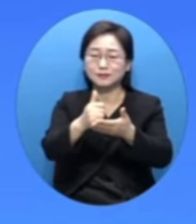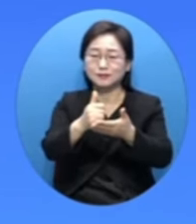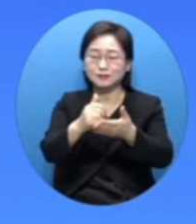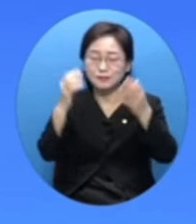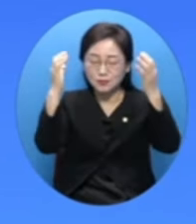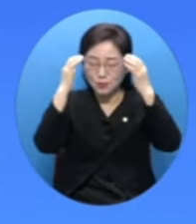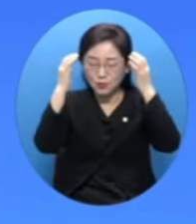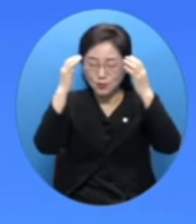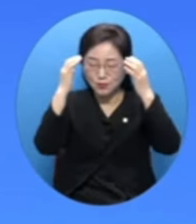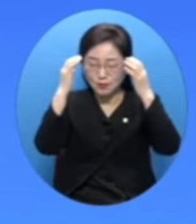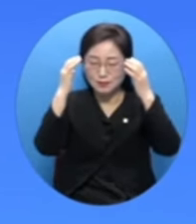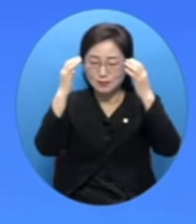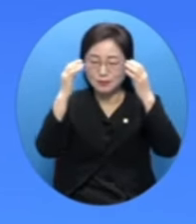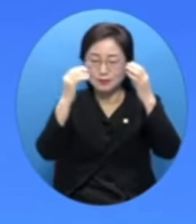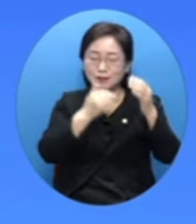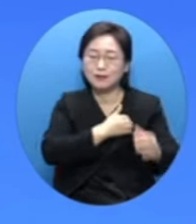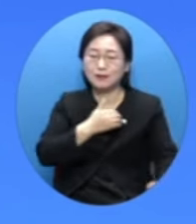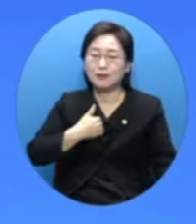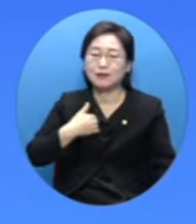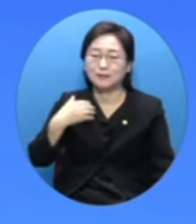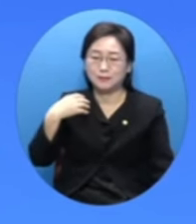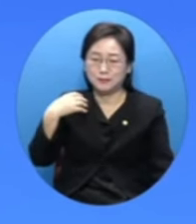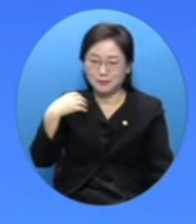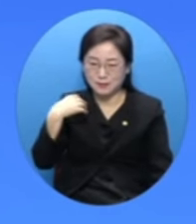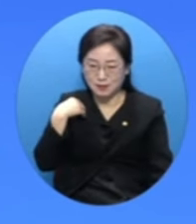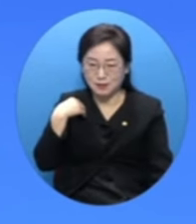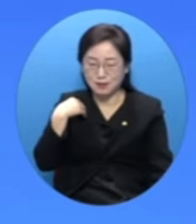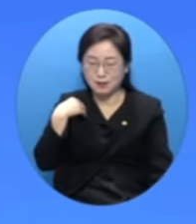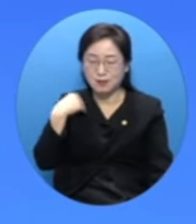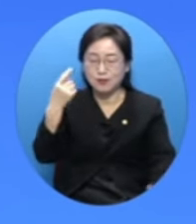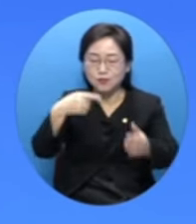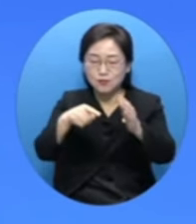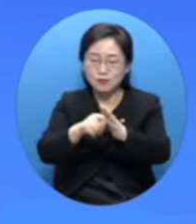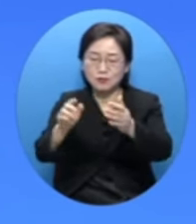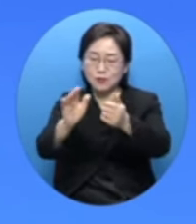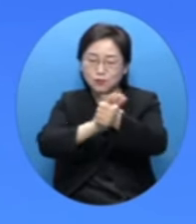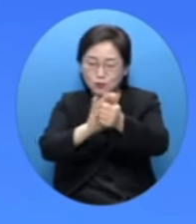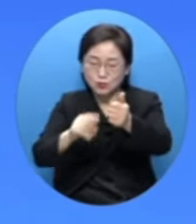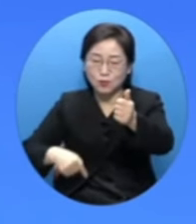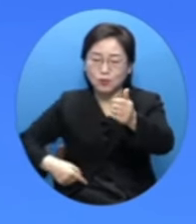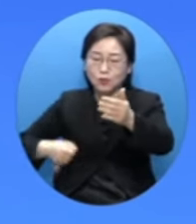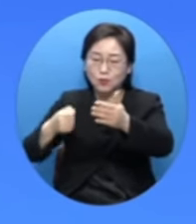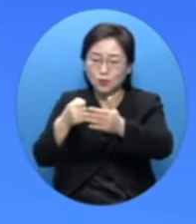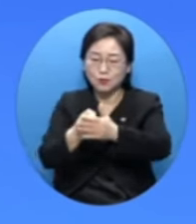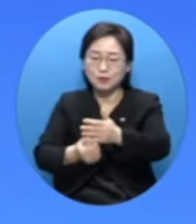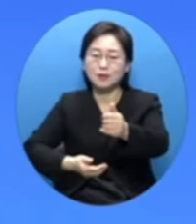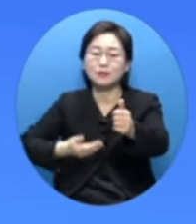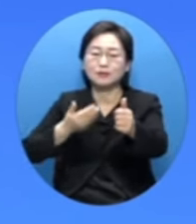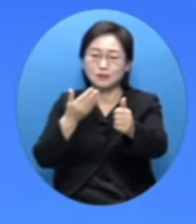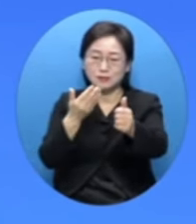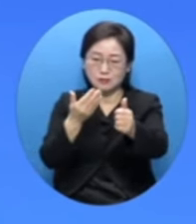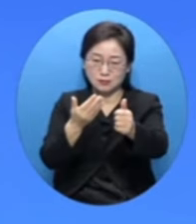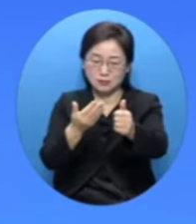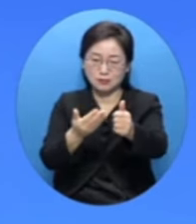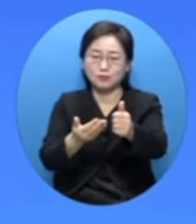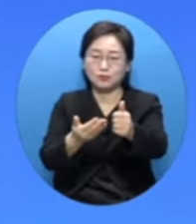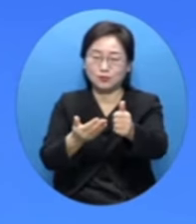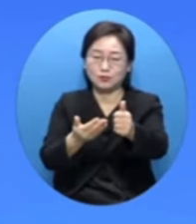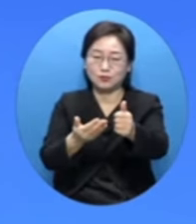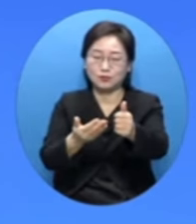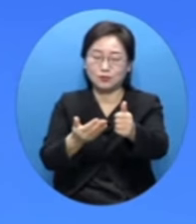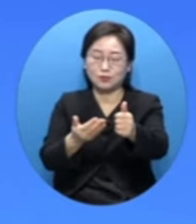고난을 잘 감당할 수 있는 그러한 위로와 용기의 은혜를 이